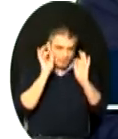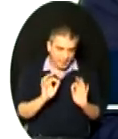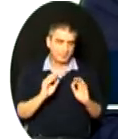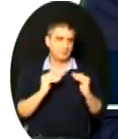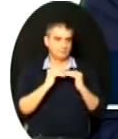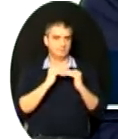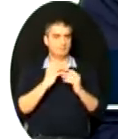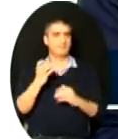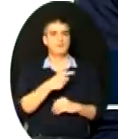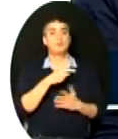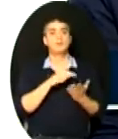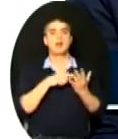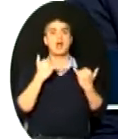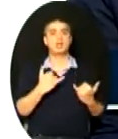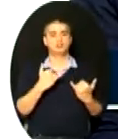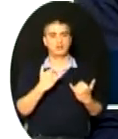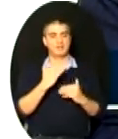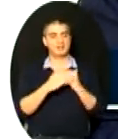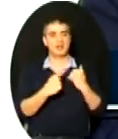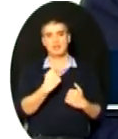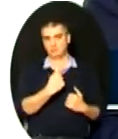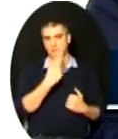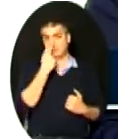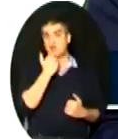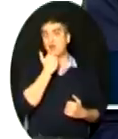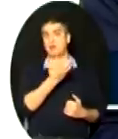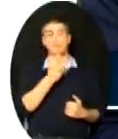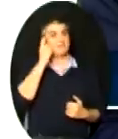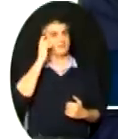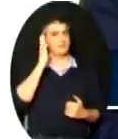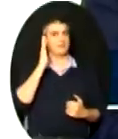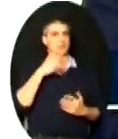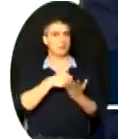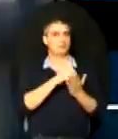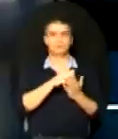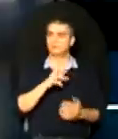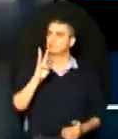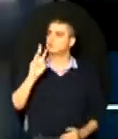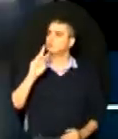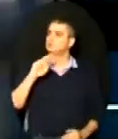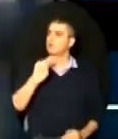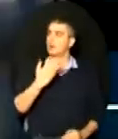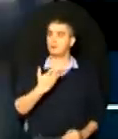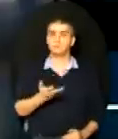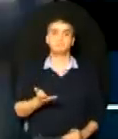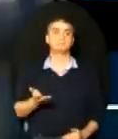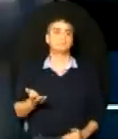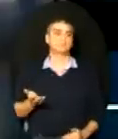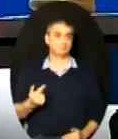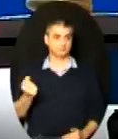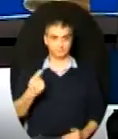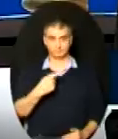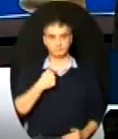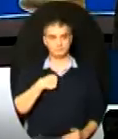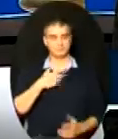ראוי למינוי הזה, כי כרגע לפחות ההליך עצמו נראה רע מאוד ומדאיג מאוד לגבי ההמשך. שרה עצני כהן. טוב, אז השבוע